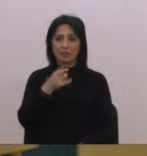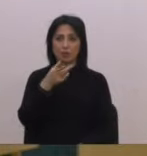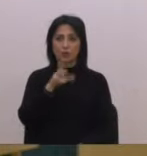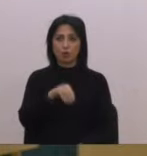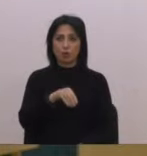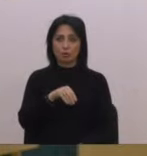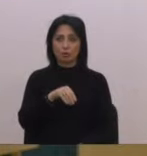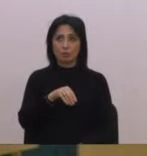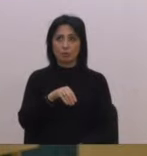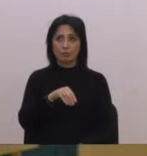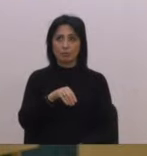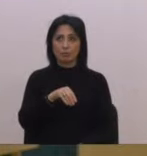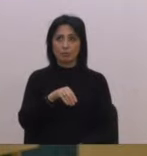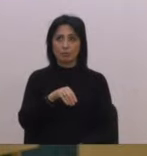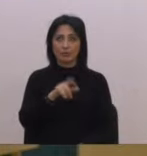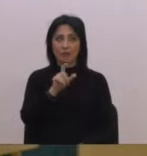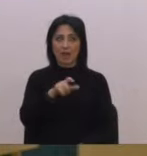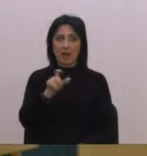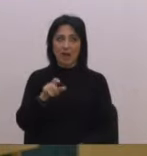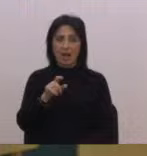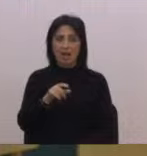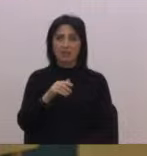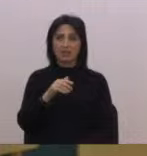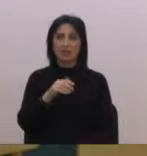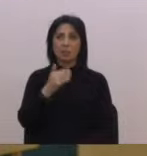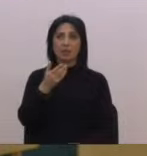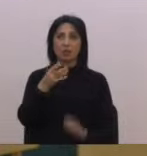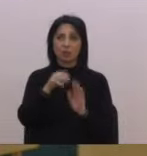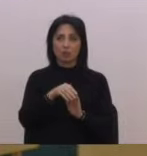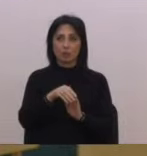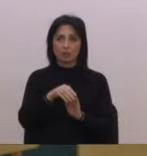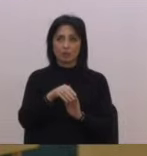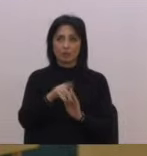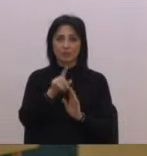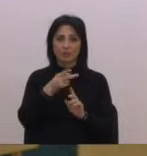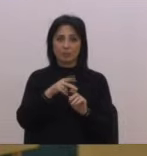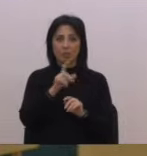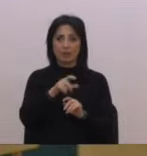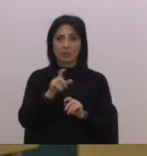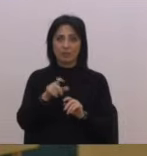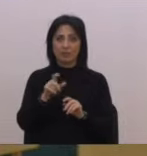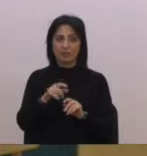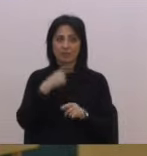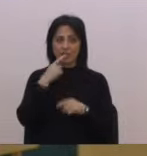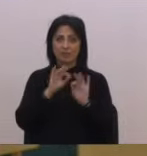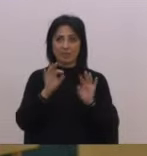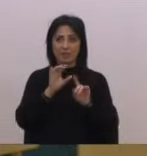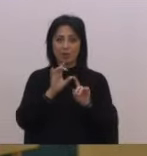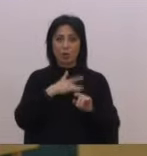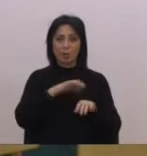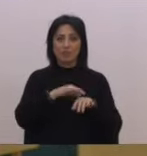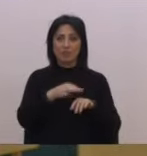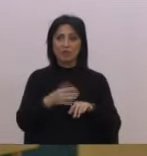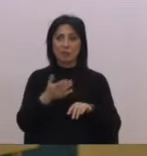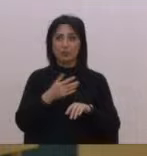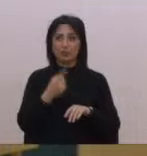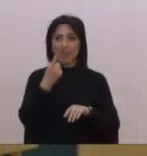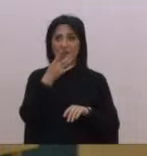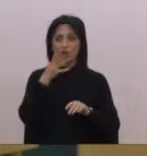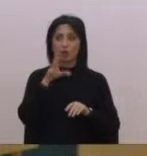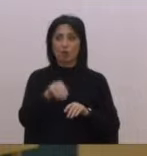შორის ხალხის და მათ შორის იმ ადამიანების სათქველი და გულისტკივილი, რომელიც ერთ